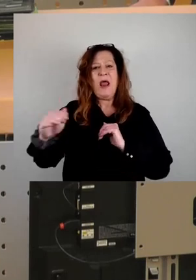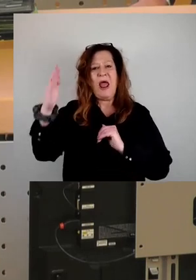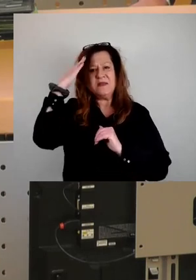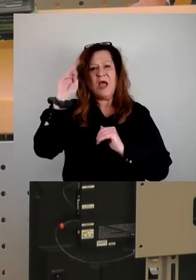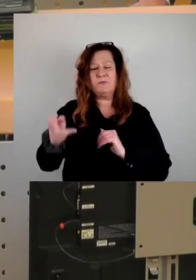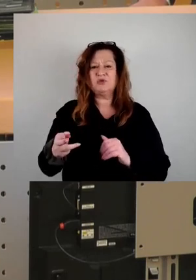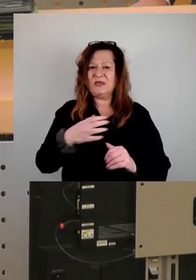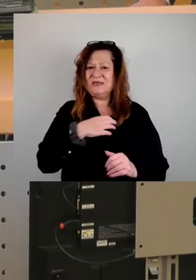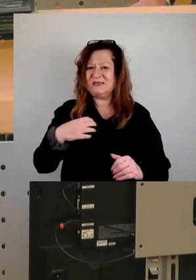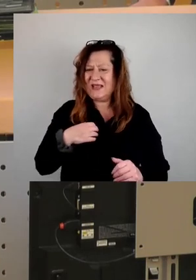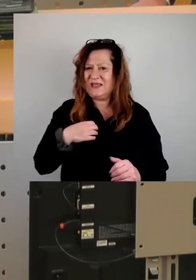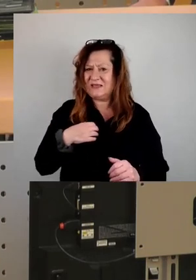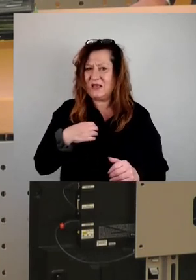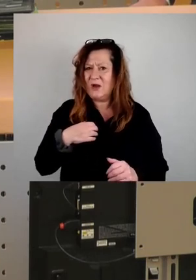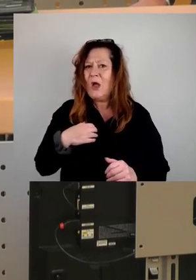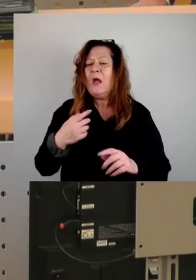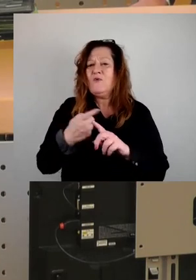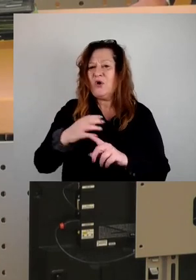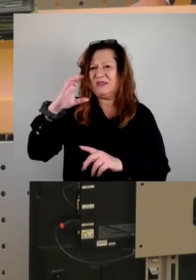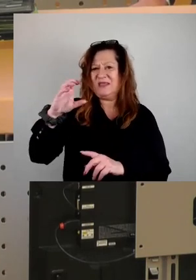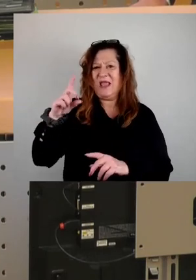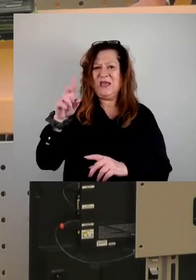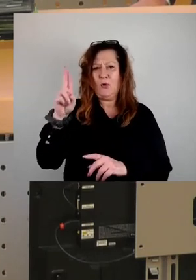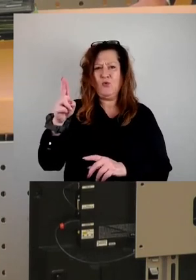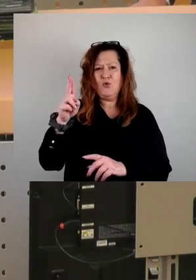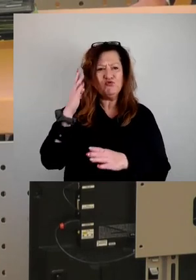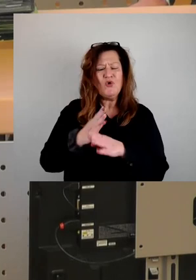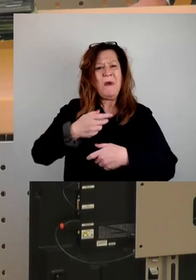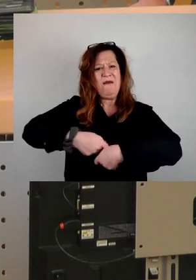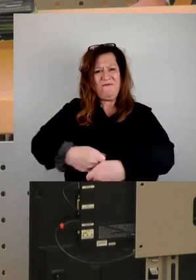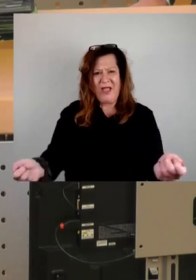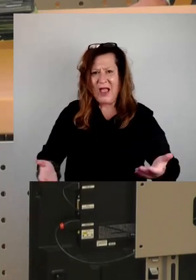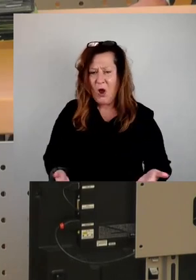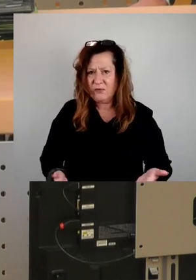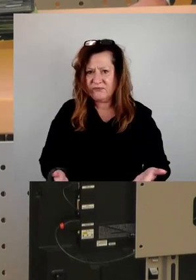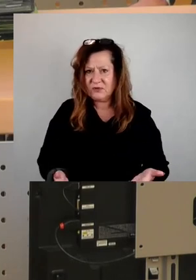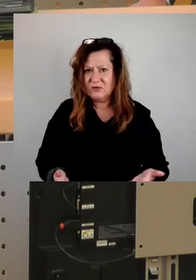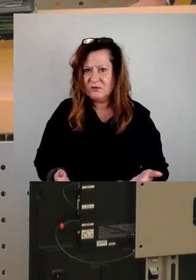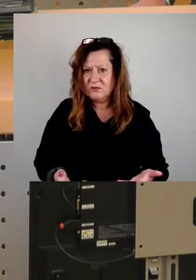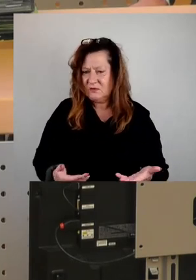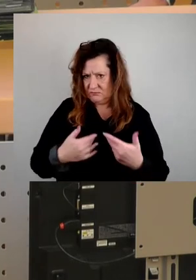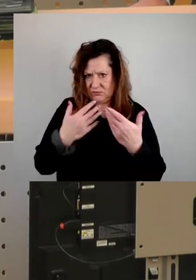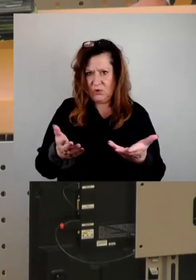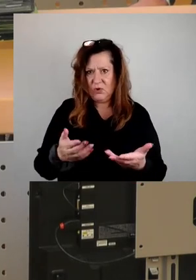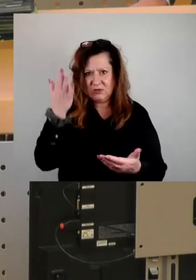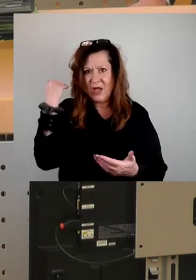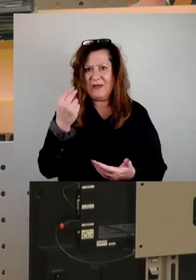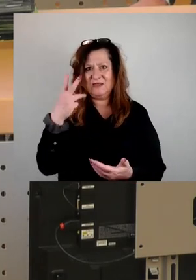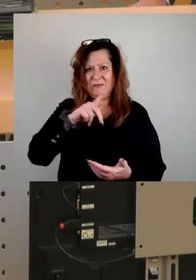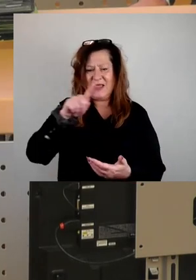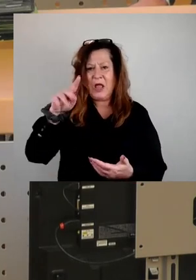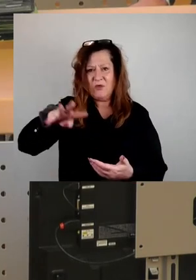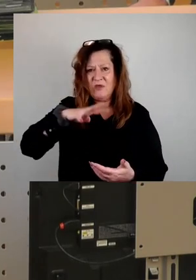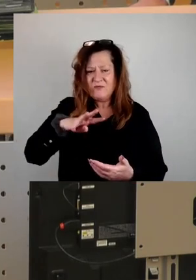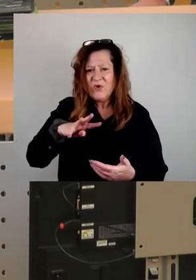Herr Vorjohann von der CDU, das Grundstück verkauft? Ein Riesenskandal, mit dem Rot-Grün-Rot 2014 endlich mal aufgehört hat.